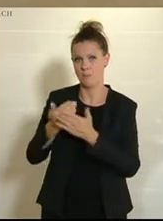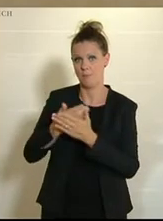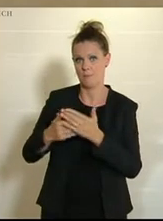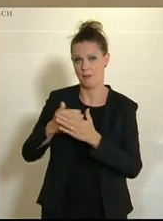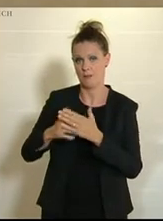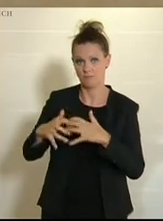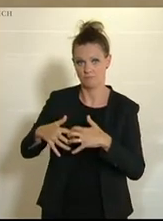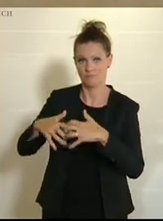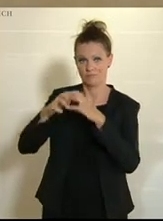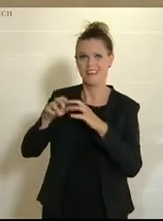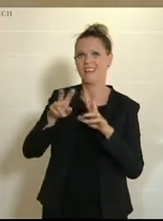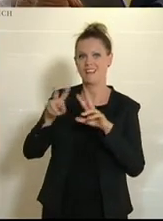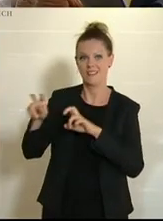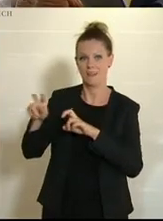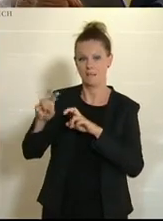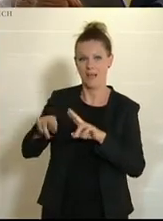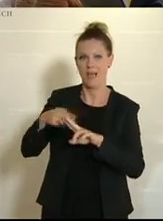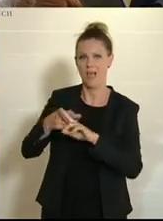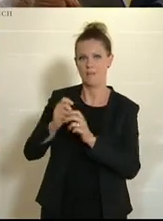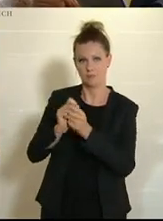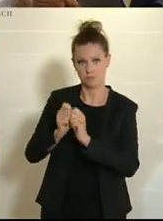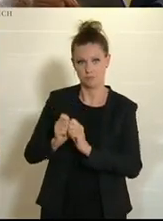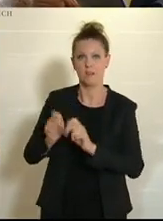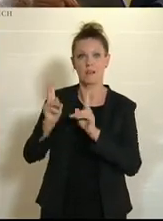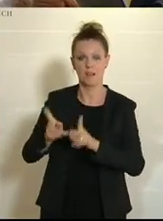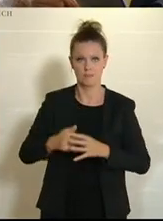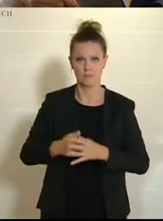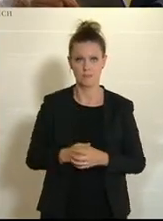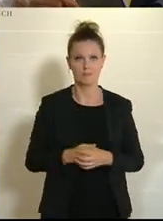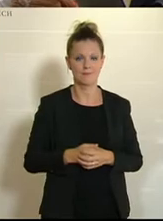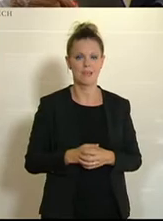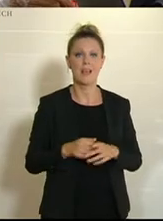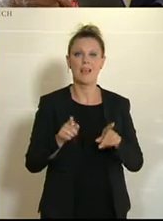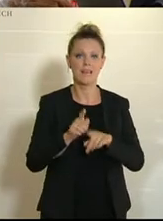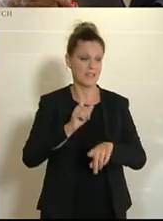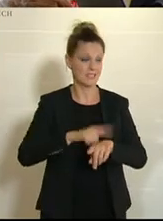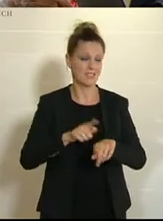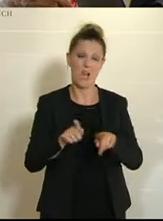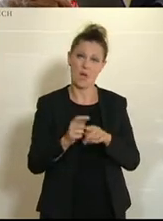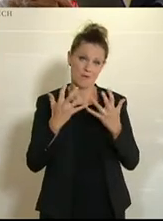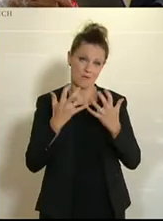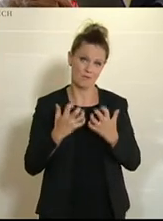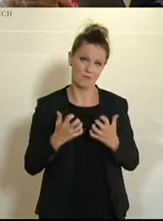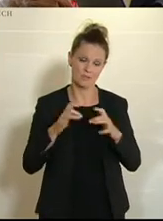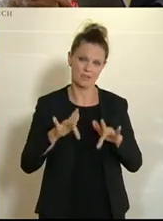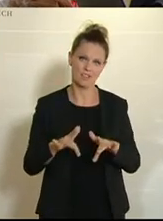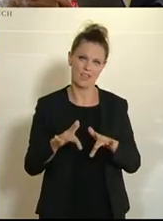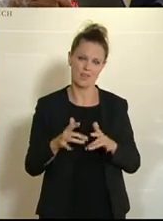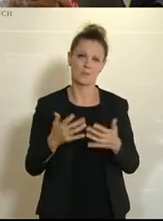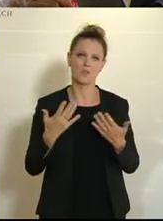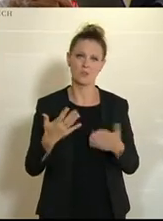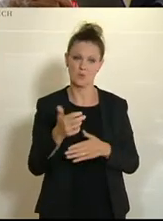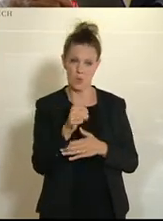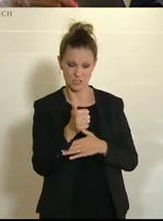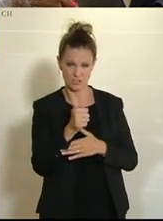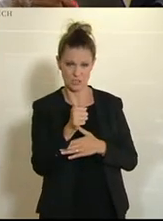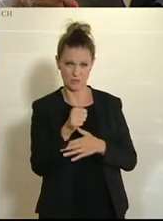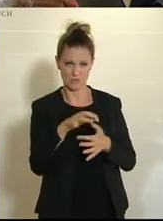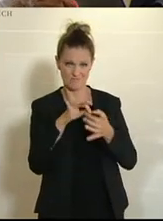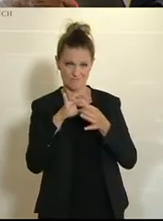dieser Frage hier gerecht zu werden. Aber gleichzeitig wünschten wir uns, dass in der Einschätzung durch die